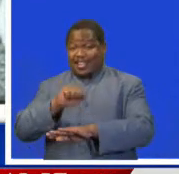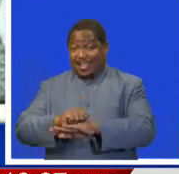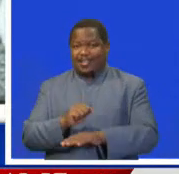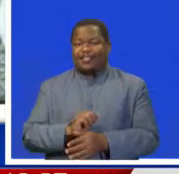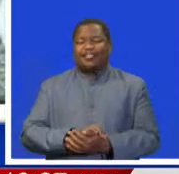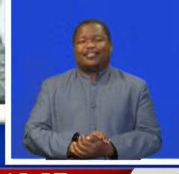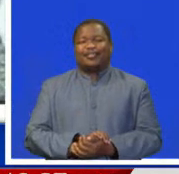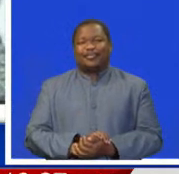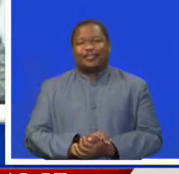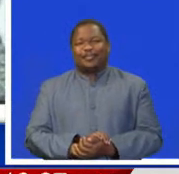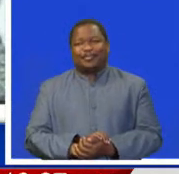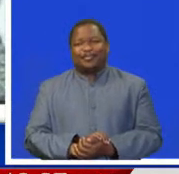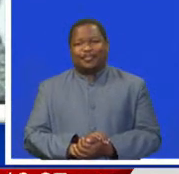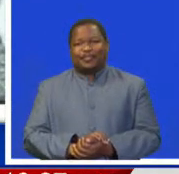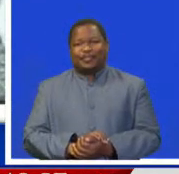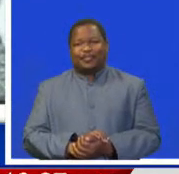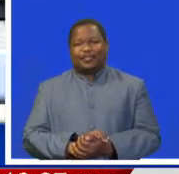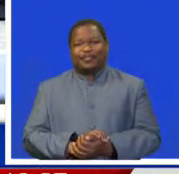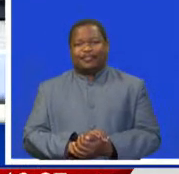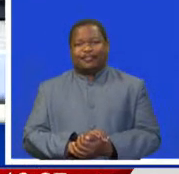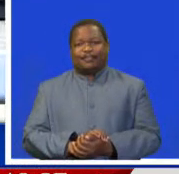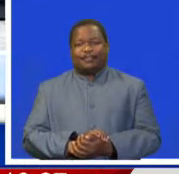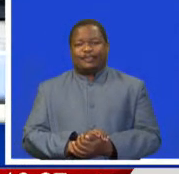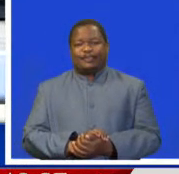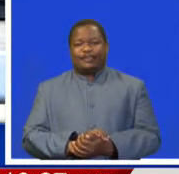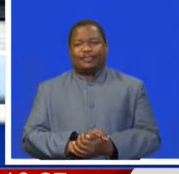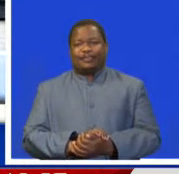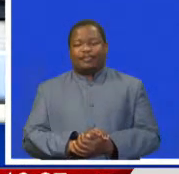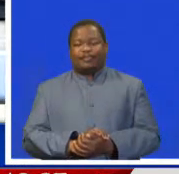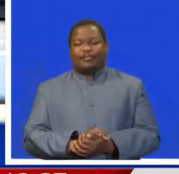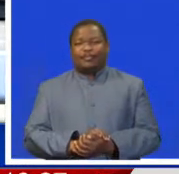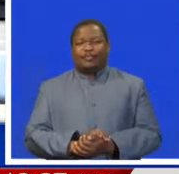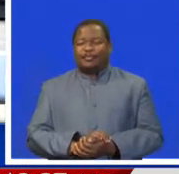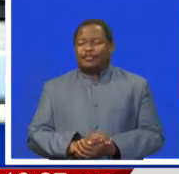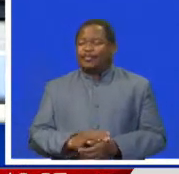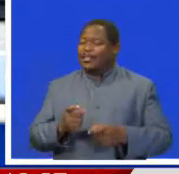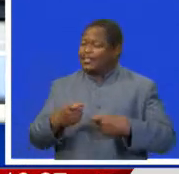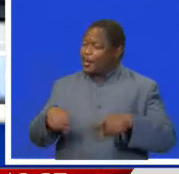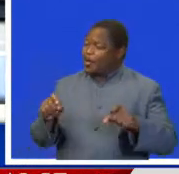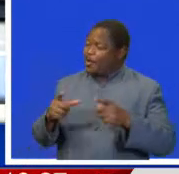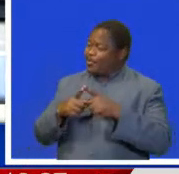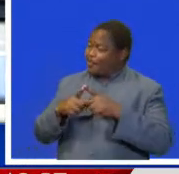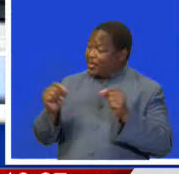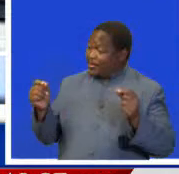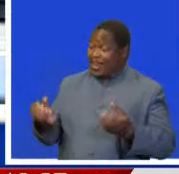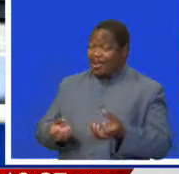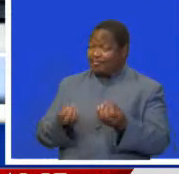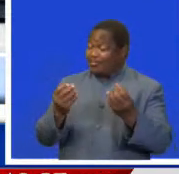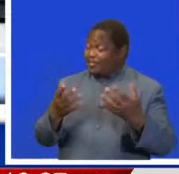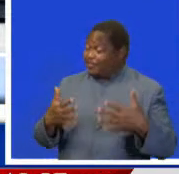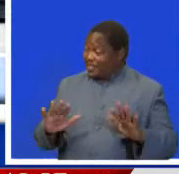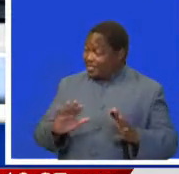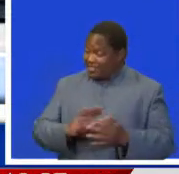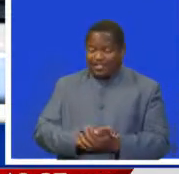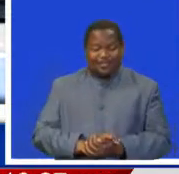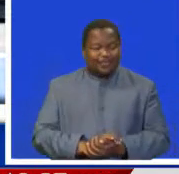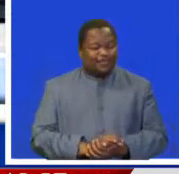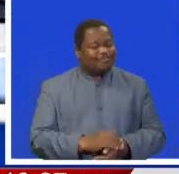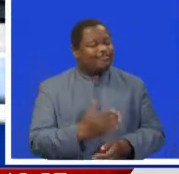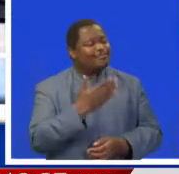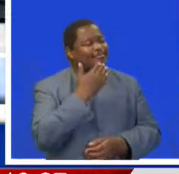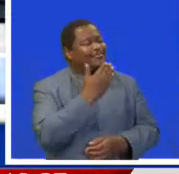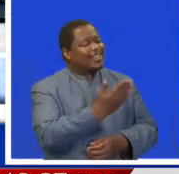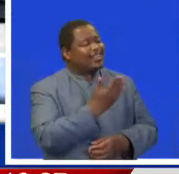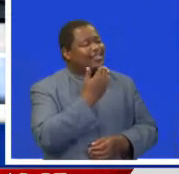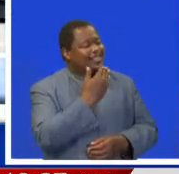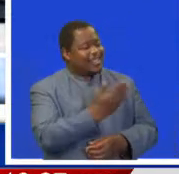fans 24 dw kanye na voa Lawa tinganga leto ke tindzaba temidlalo lebesinado namuhla. Sisibonge